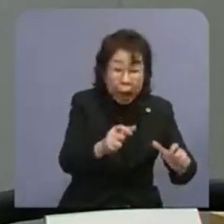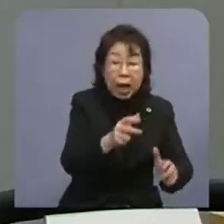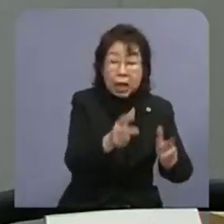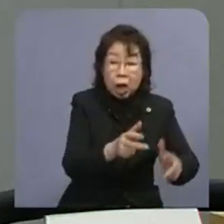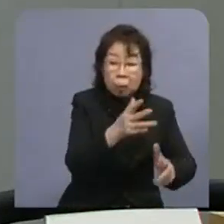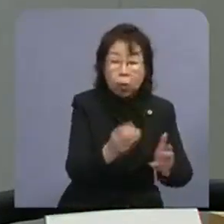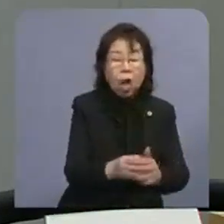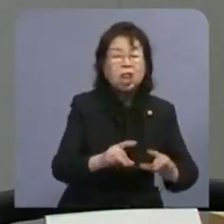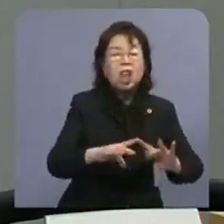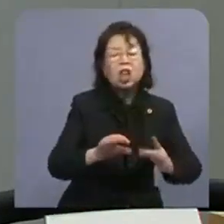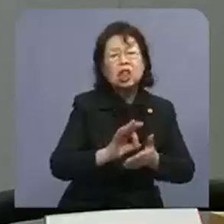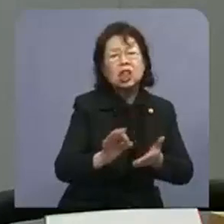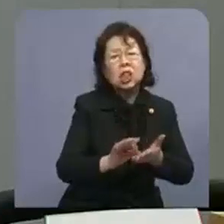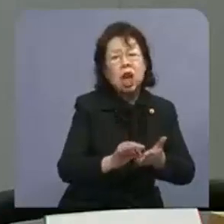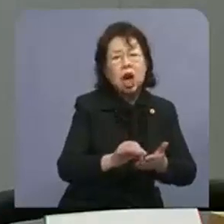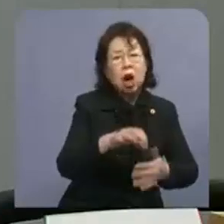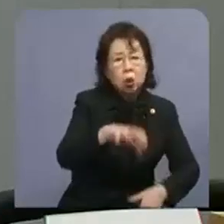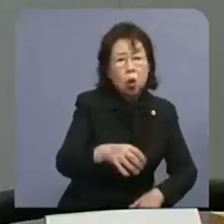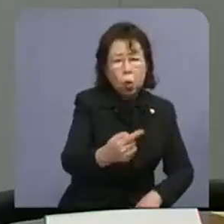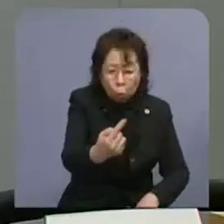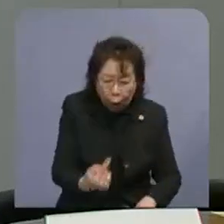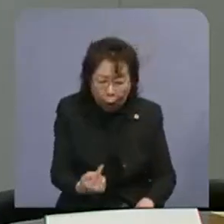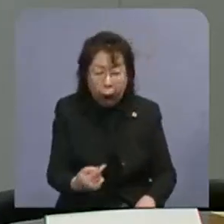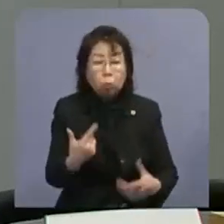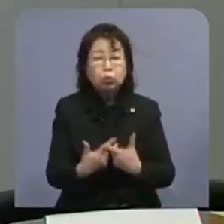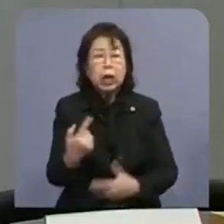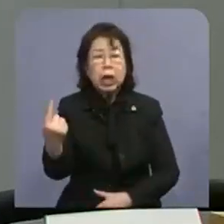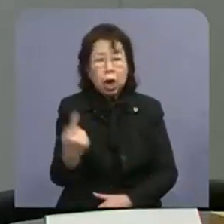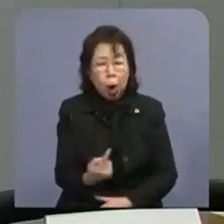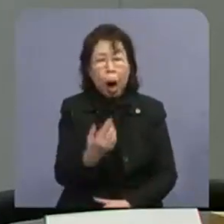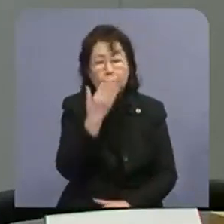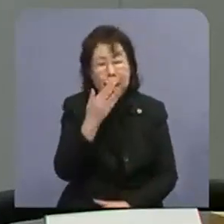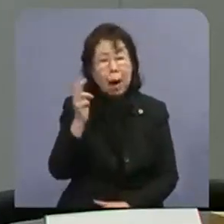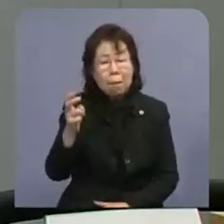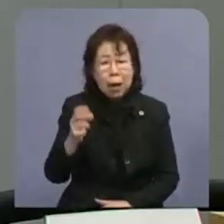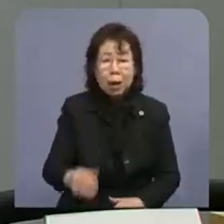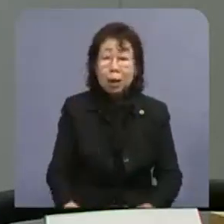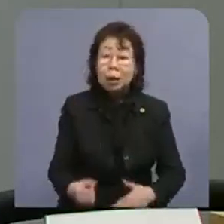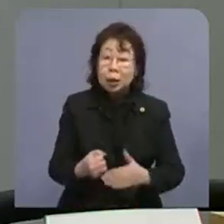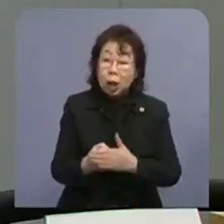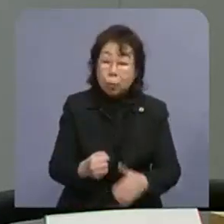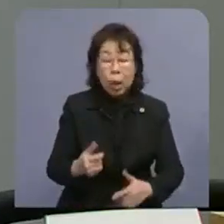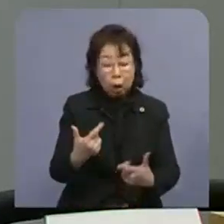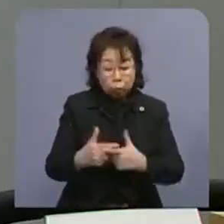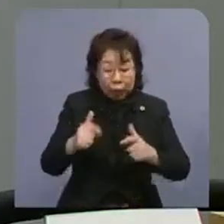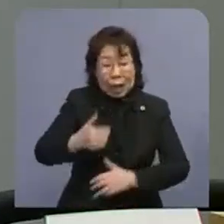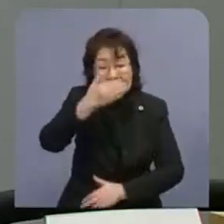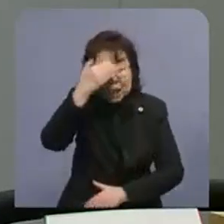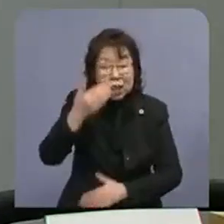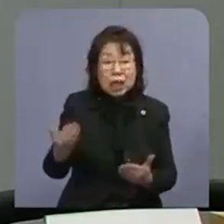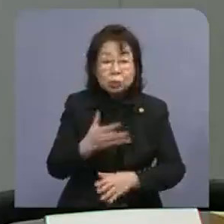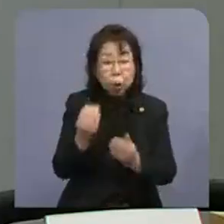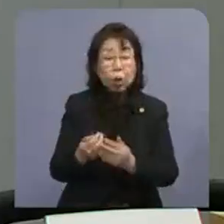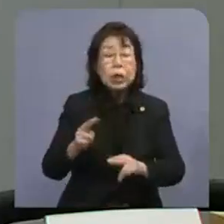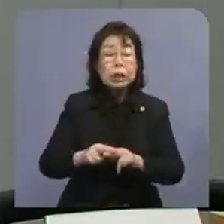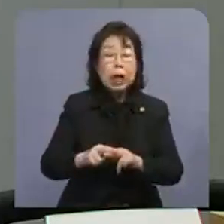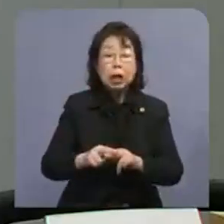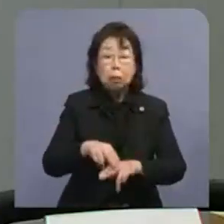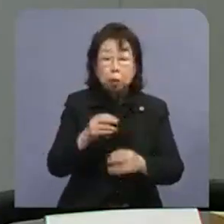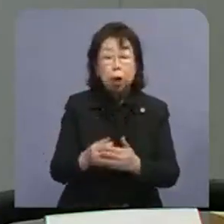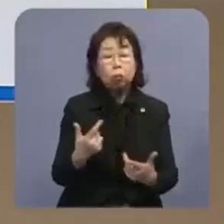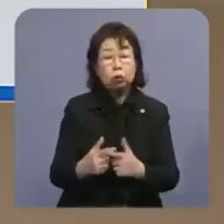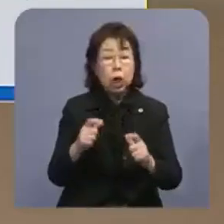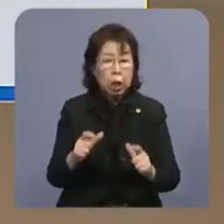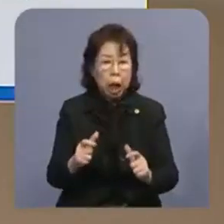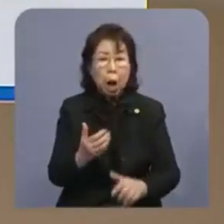전기로 싼 데를 찾아서 우리 부산으로 오게 될거다 이렇게 보고 있는 것이죠 그러면 부산 청년들이 원하는 일자리들이 부산에